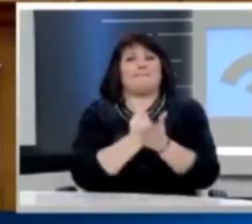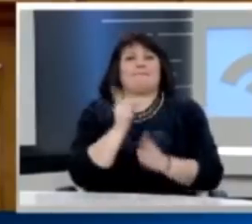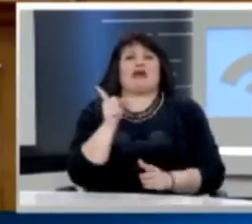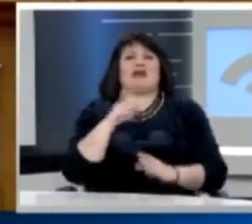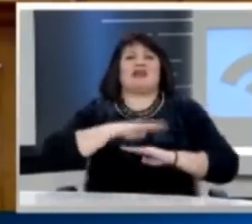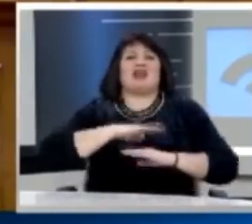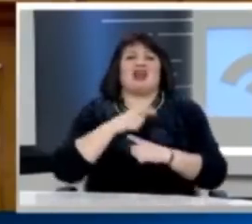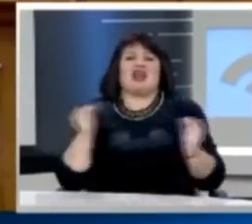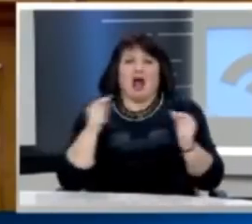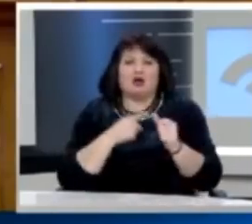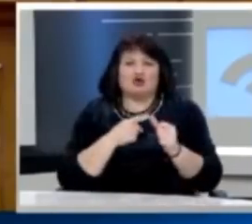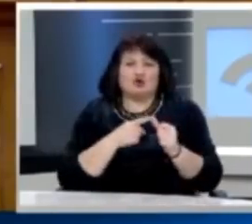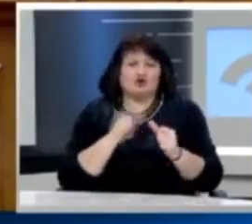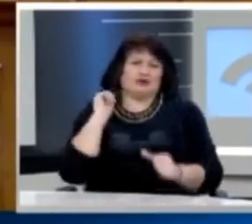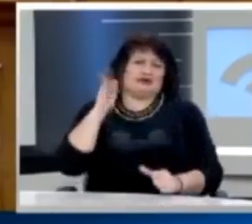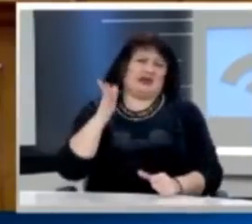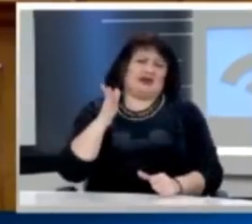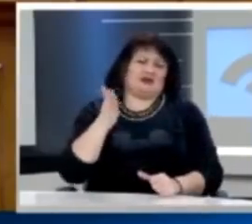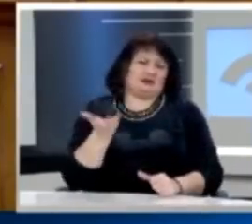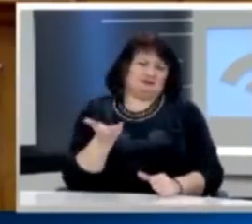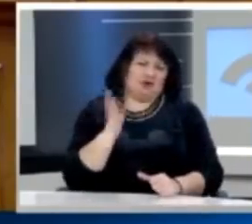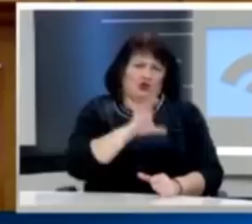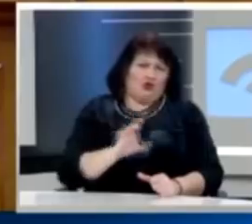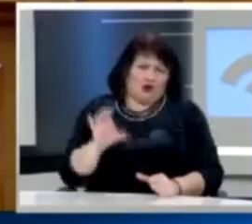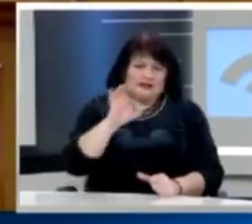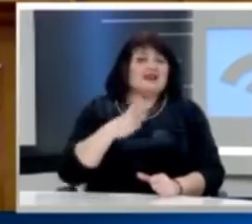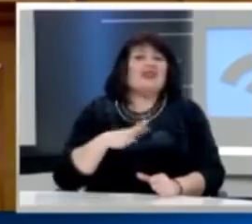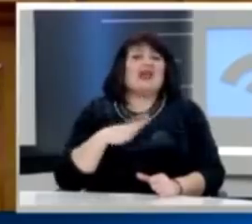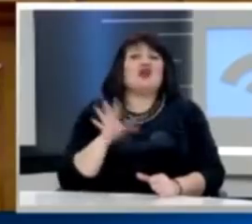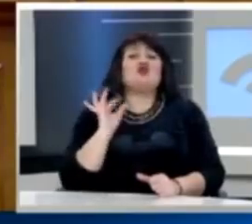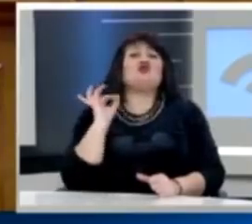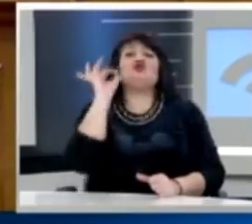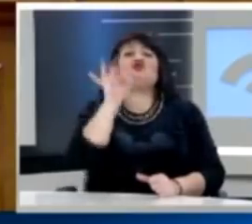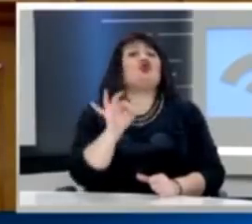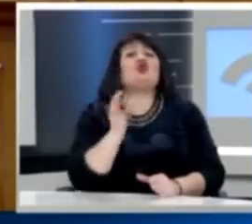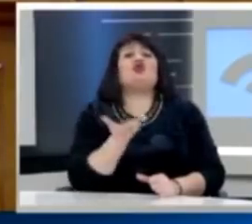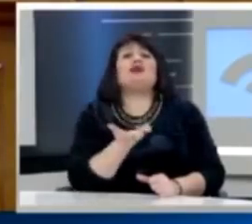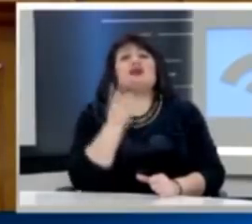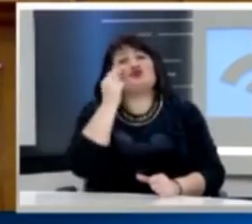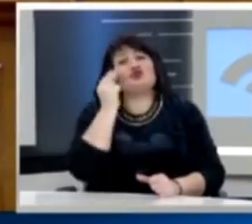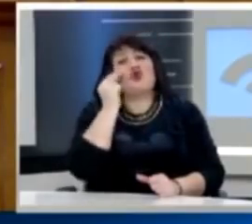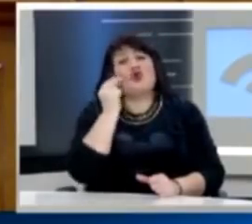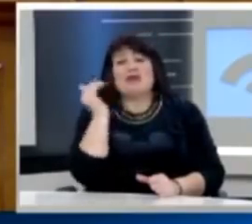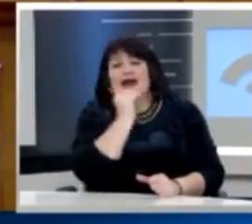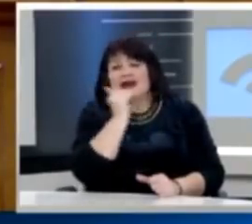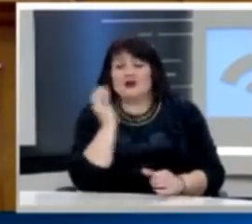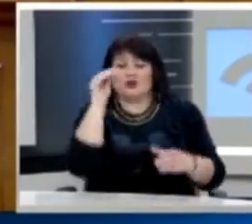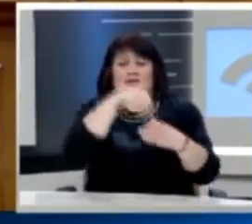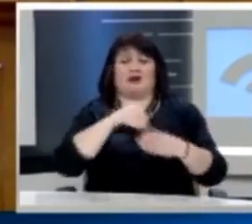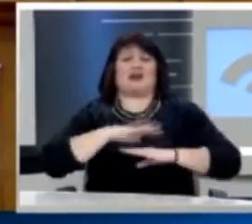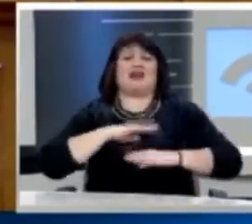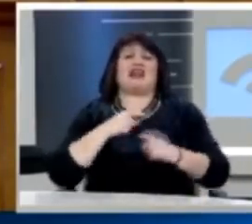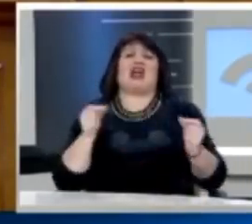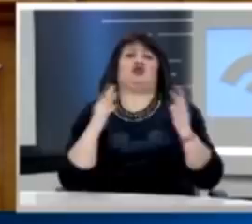Αμερικής, του ΝΑΤΟ, των άλλων δυνάμεων, οι οποίες επιδιώκουν η γειτονική χώρα να ενταχθεί άμεσα στην